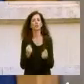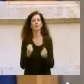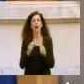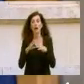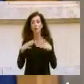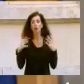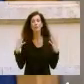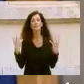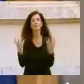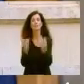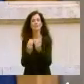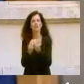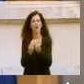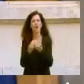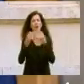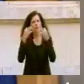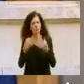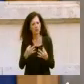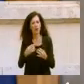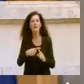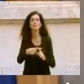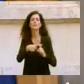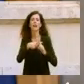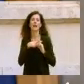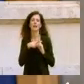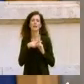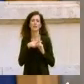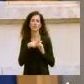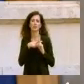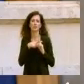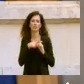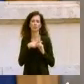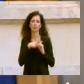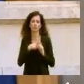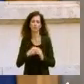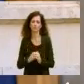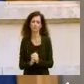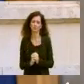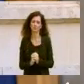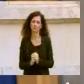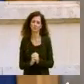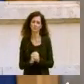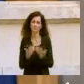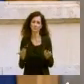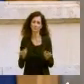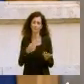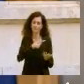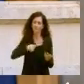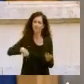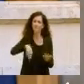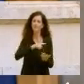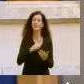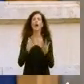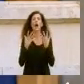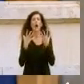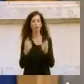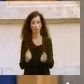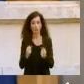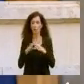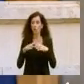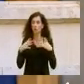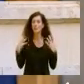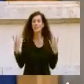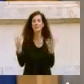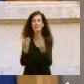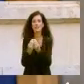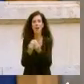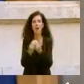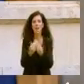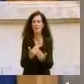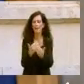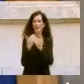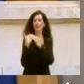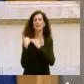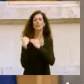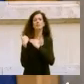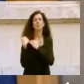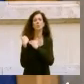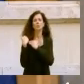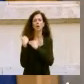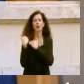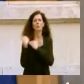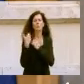di compiere dei sacrifici abbiamo accettato tutte insieme responsabilmente di